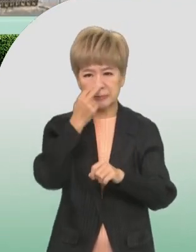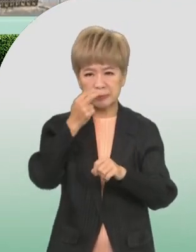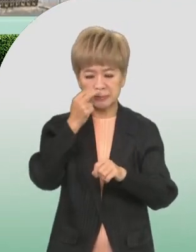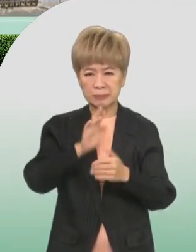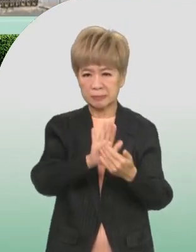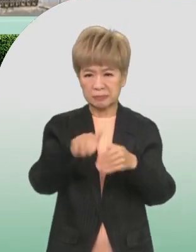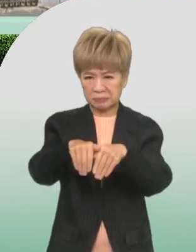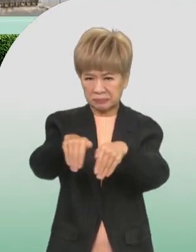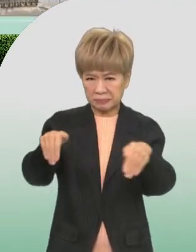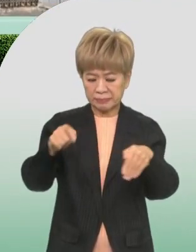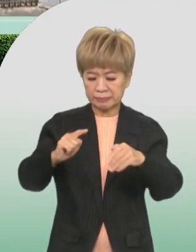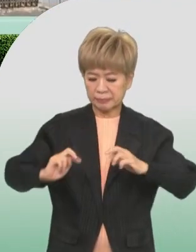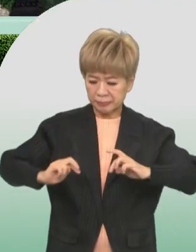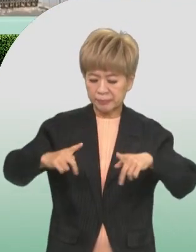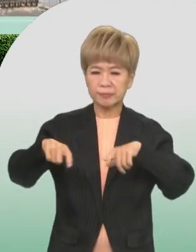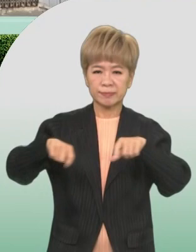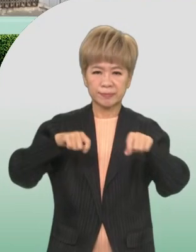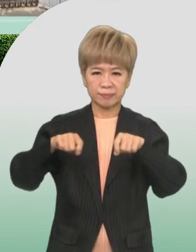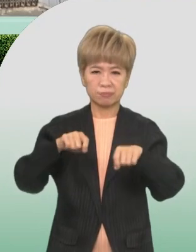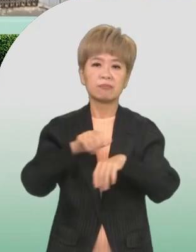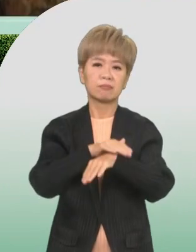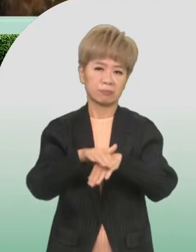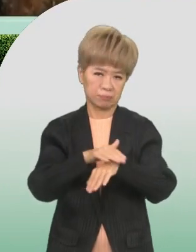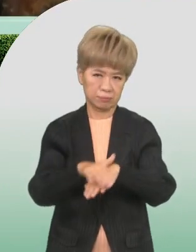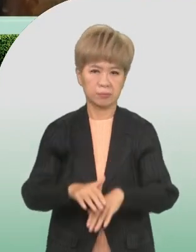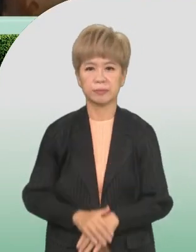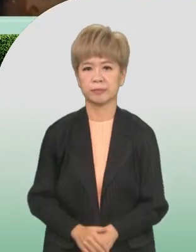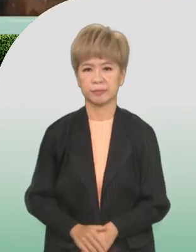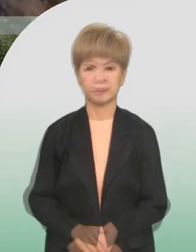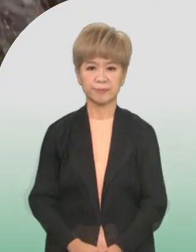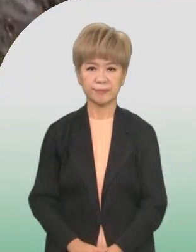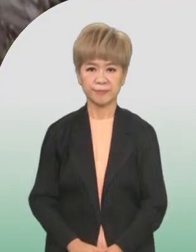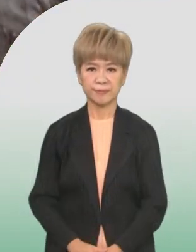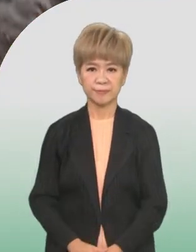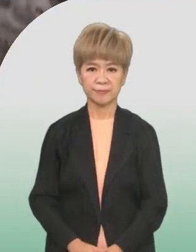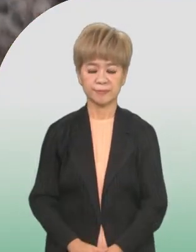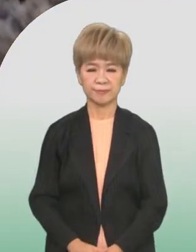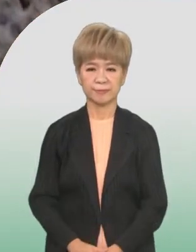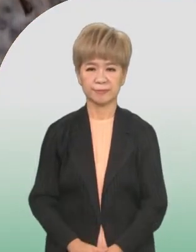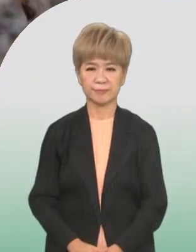有瓦斯气隔开来嘅一条改善方案。